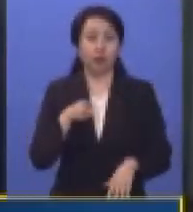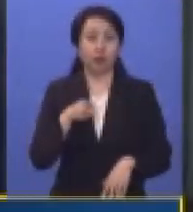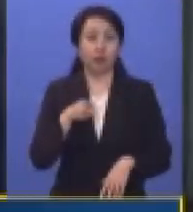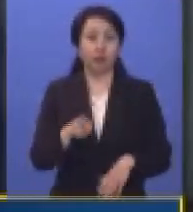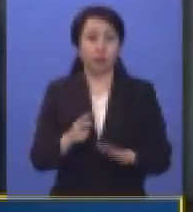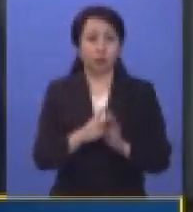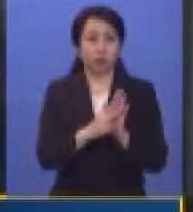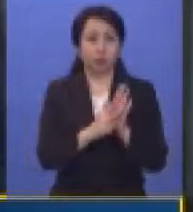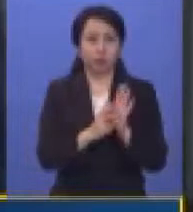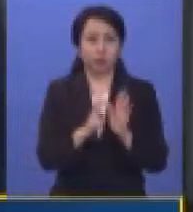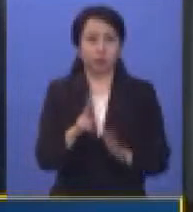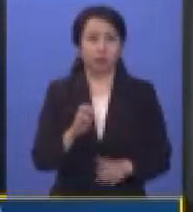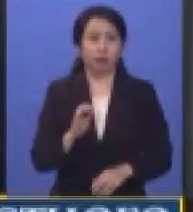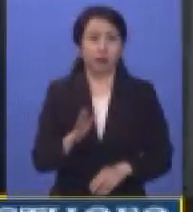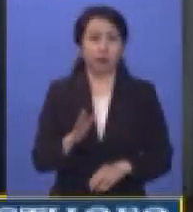2800 квартир.